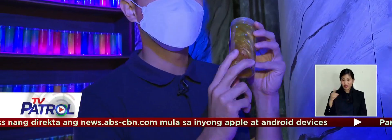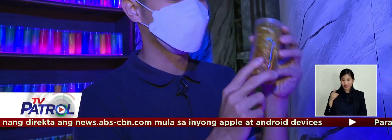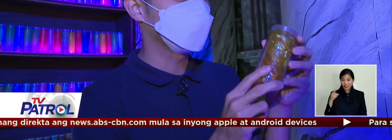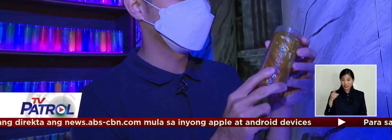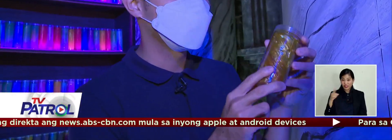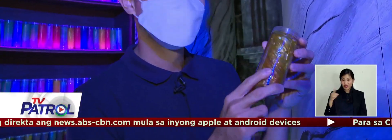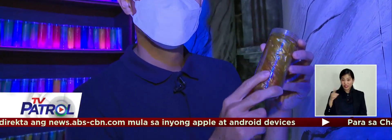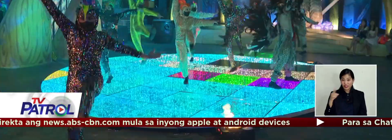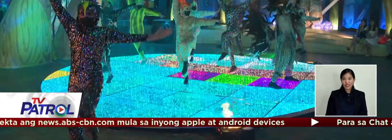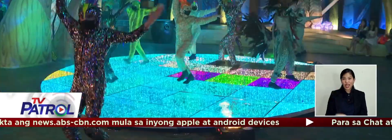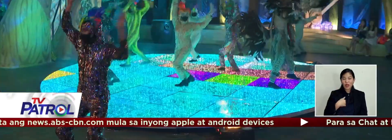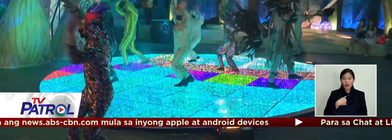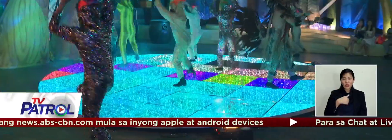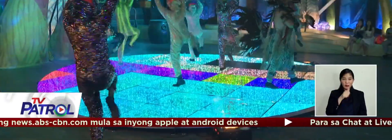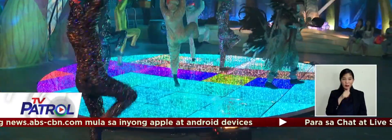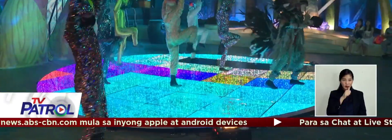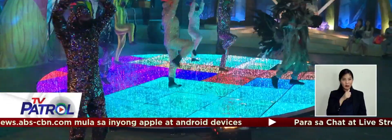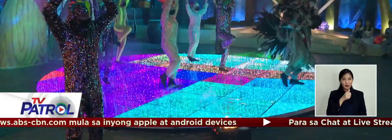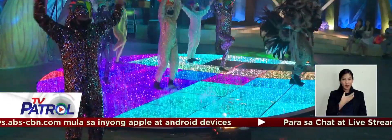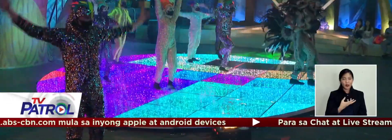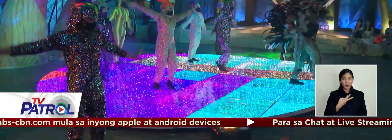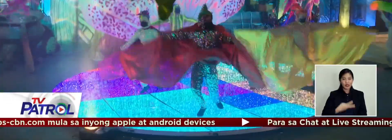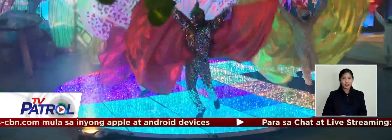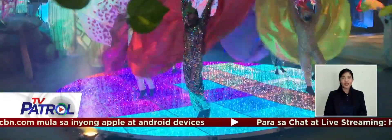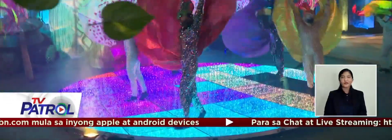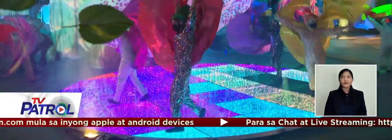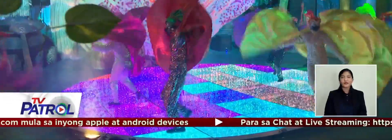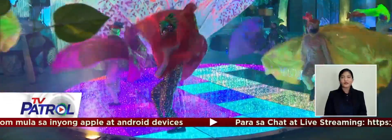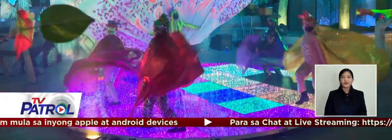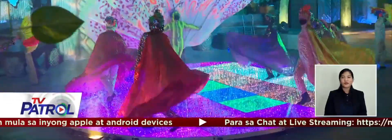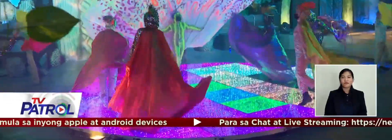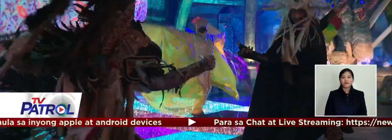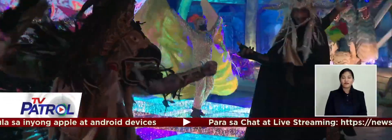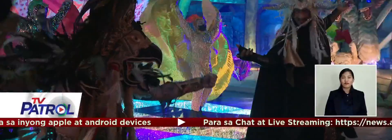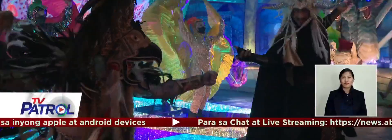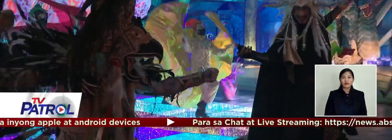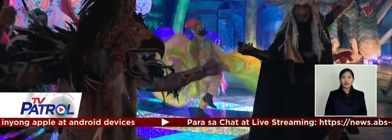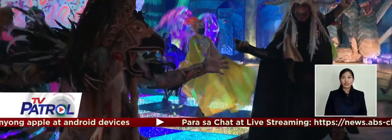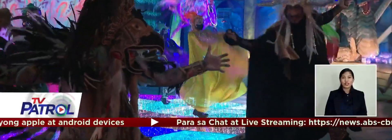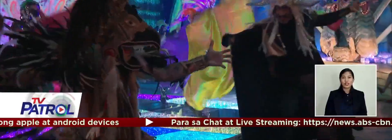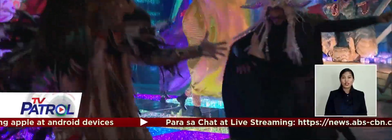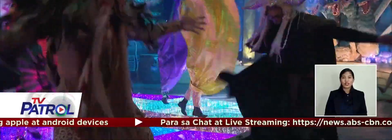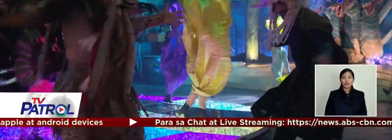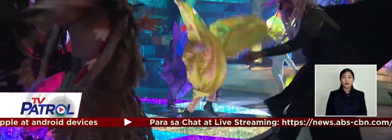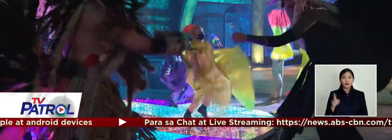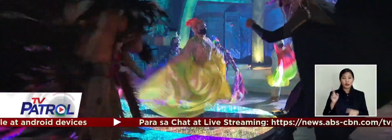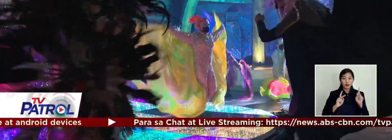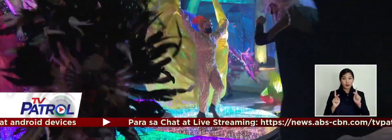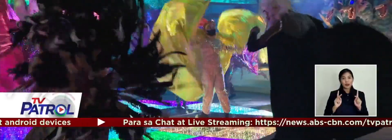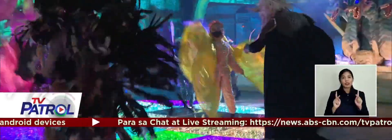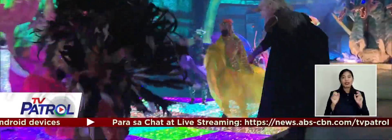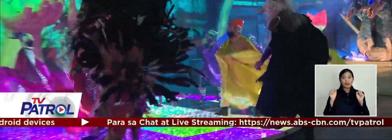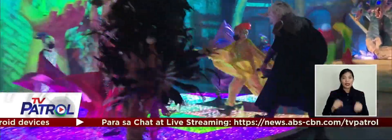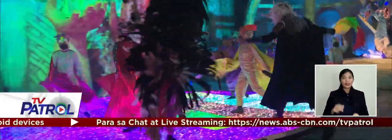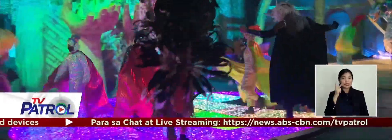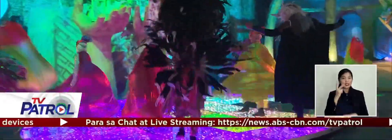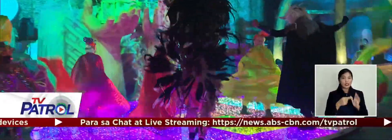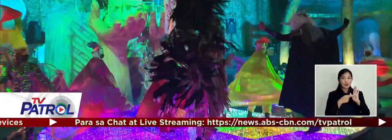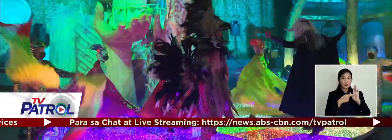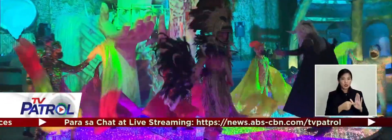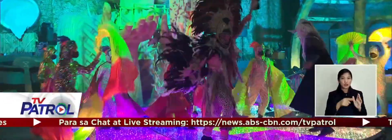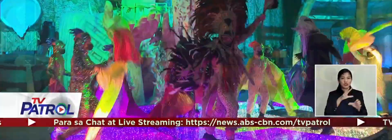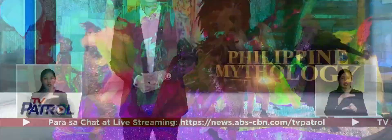hindi magkatotoo. Bibilib din ang mga bisita sa makulay na show na tampok sa isang bahagi ng museo.